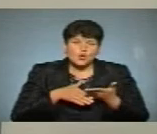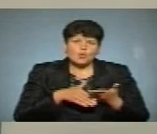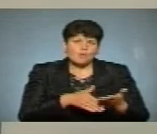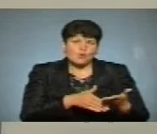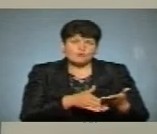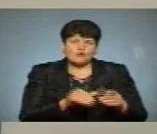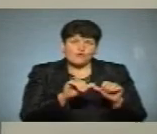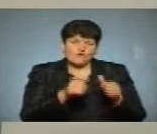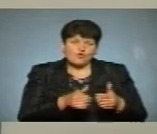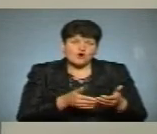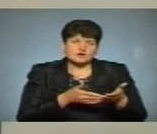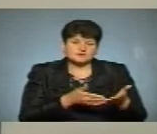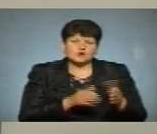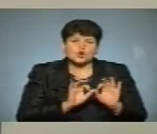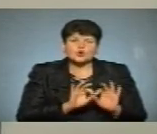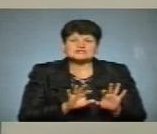Ви оформлені,